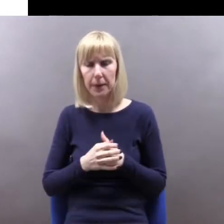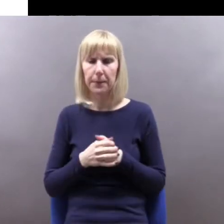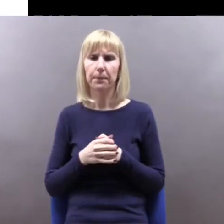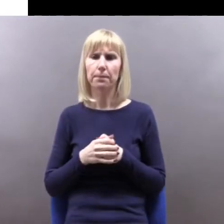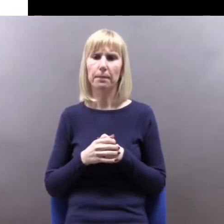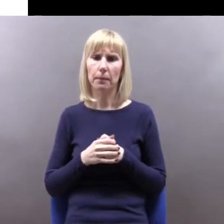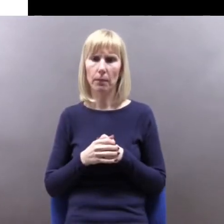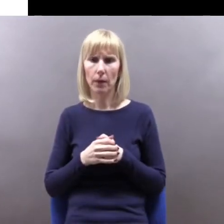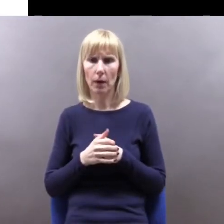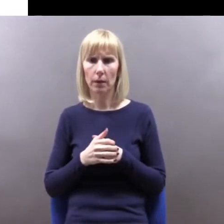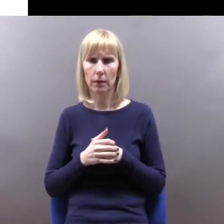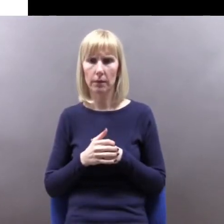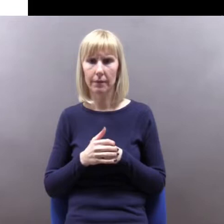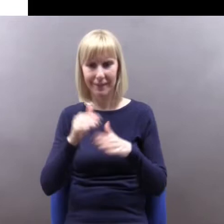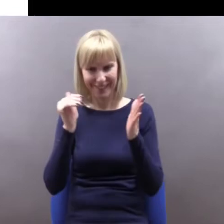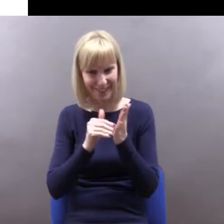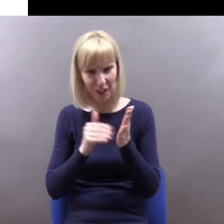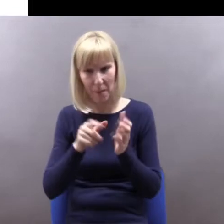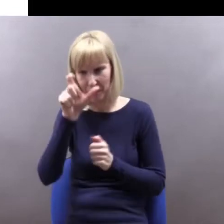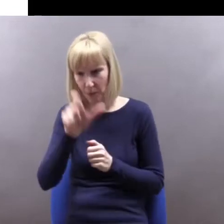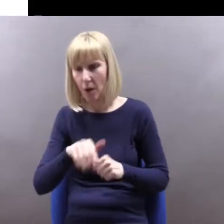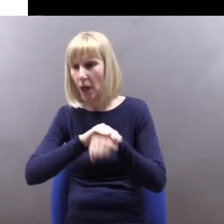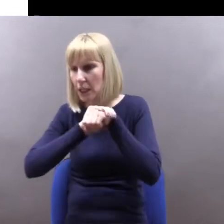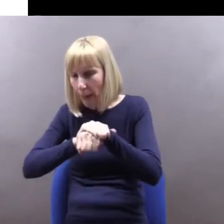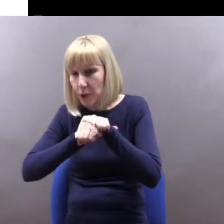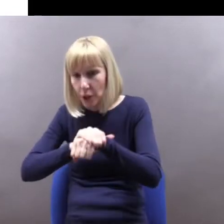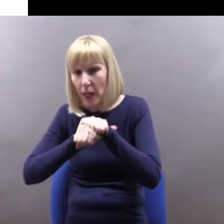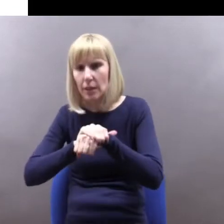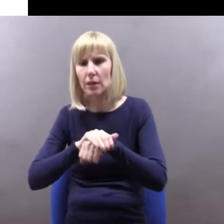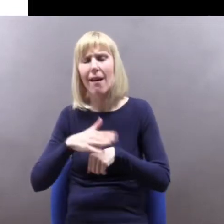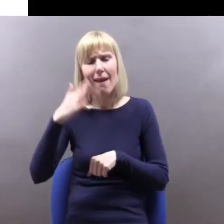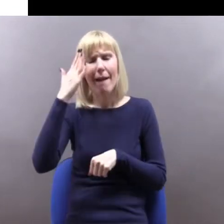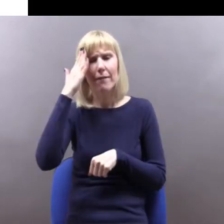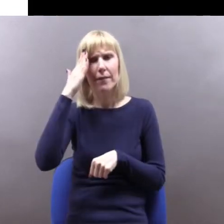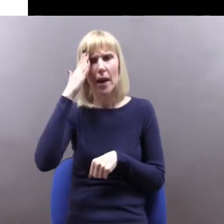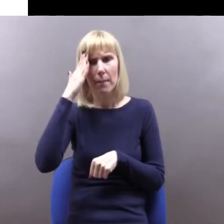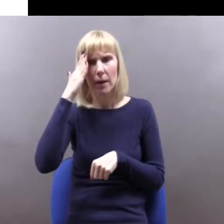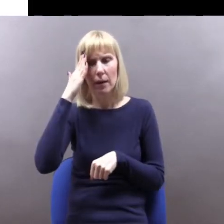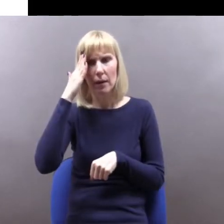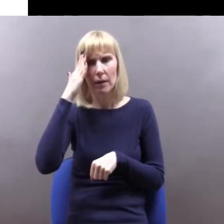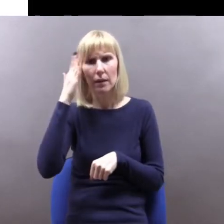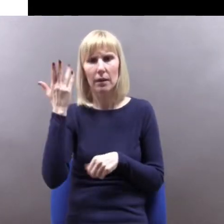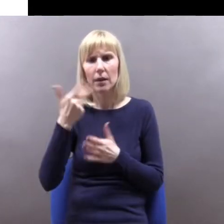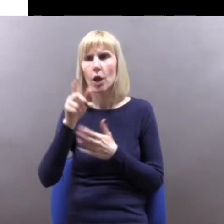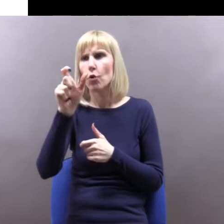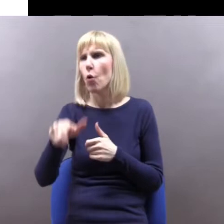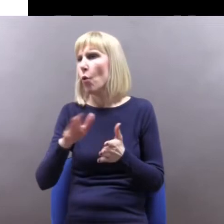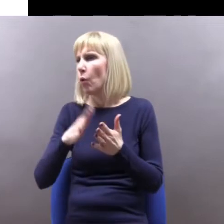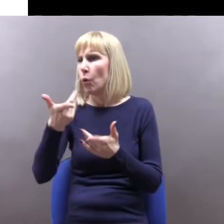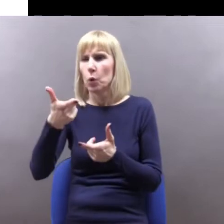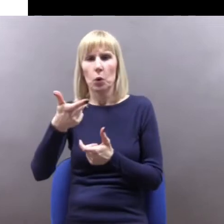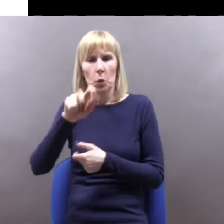wcielone, które się na nic nie zgadza, dziury nie można wywiercić. Natomiast ja nie wiem, jak Joanna Dudelewicz to